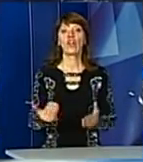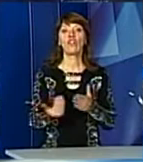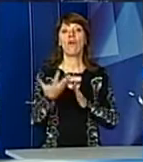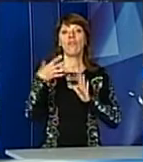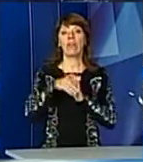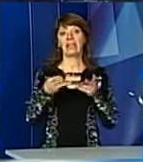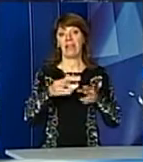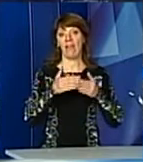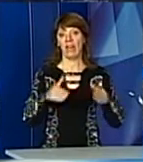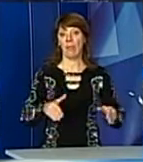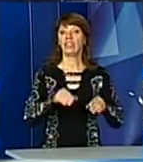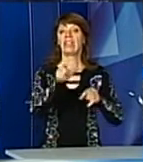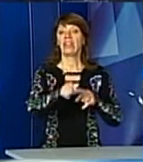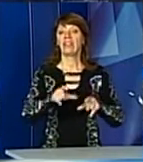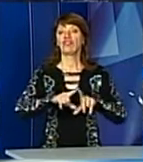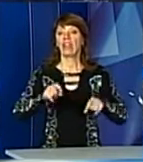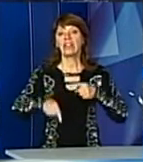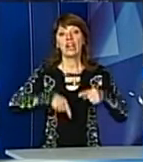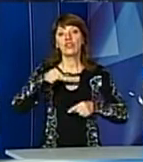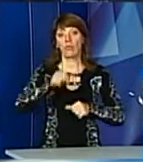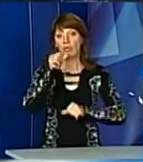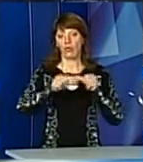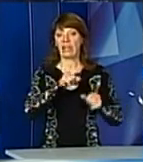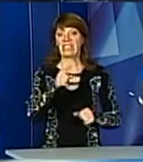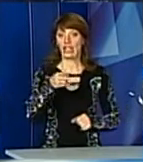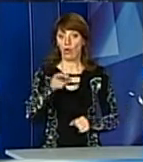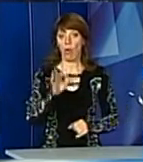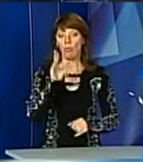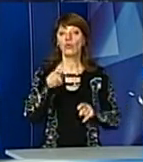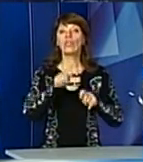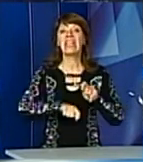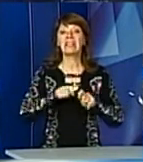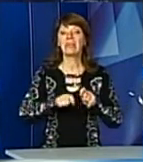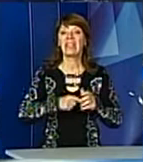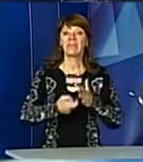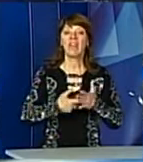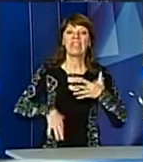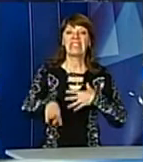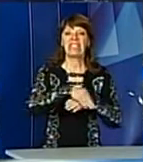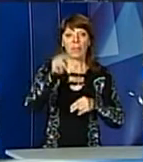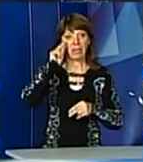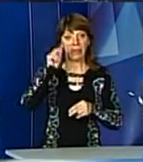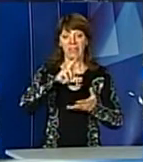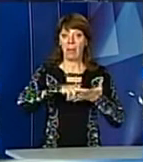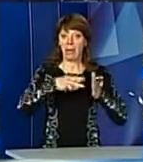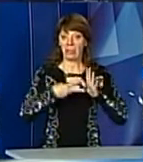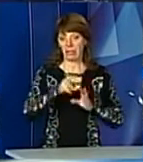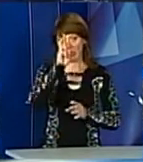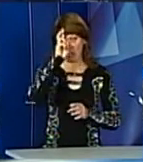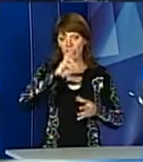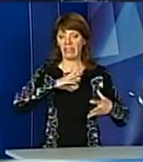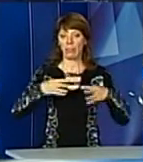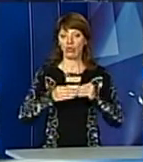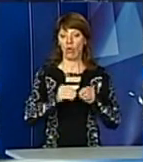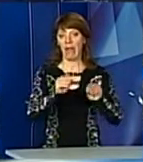Нововведення для випускників шкіл. Наступного року у формі ЗНО будуть іспити з усіх предметів, з яких передбачена державна